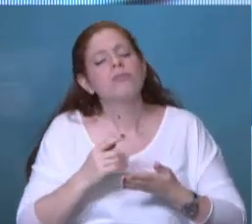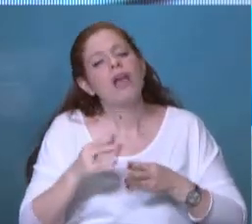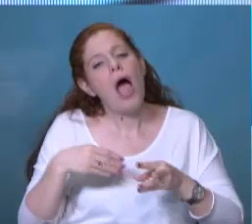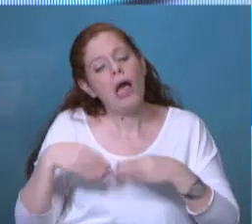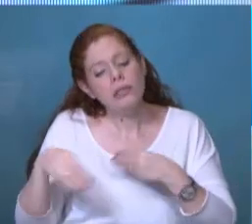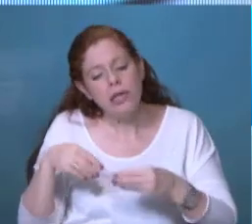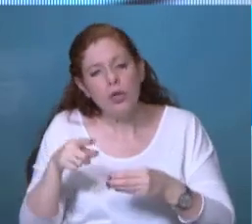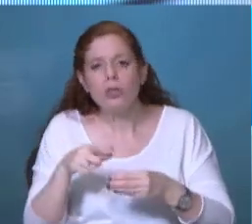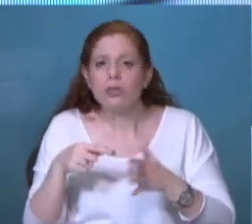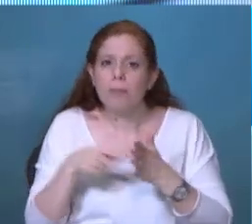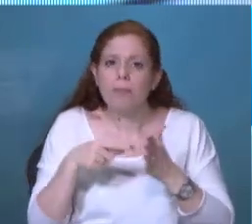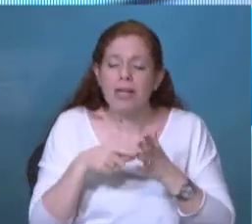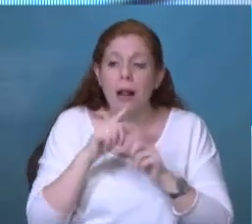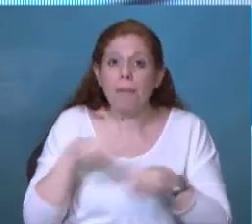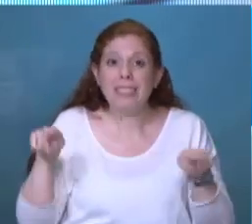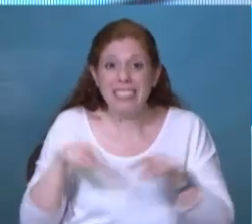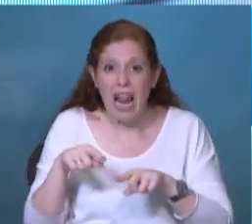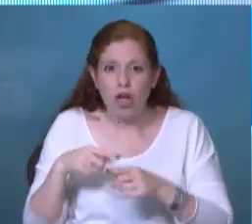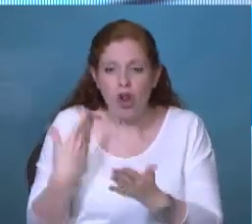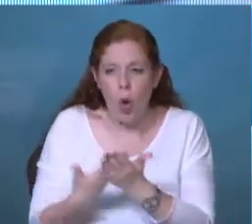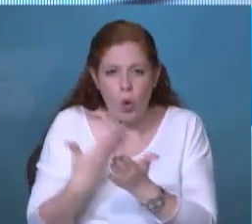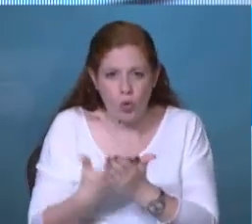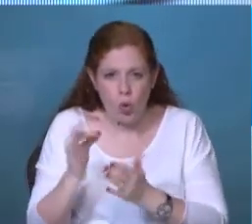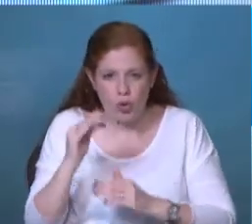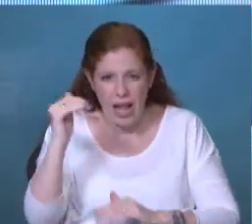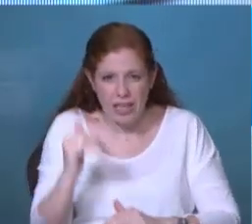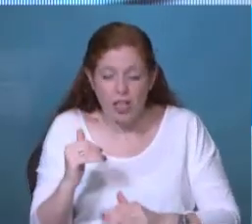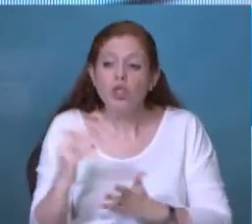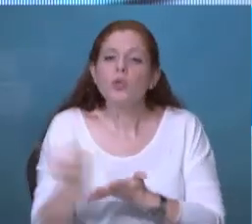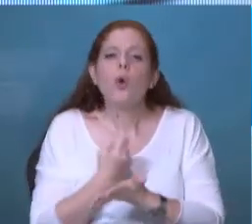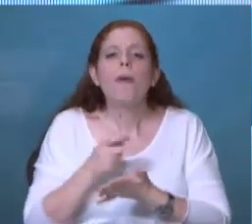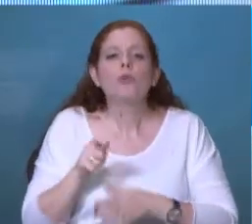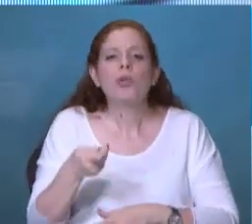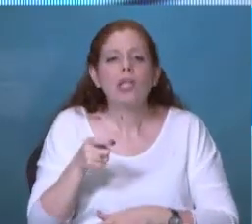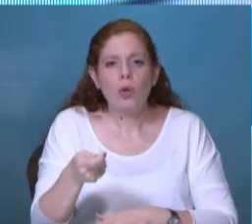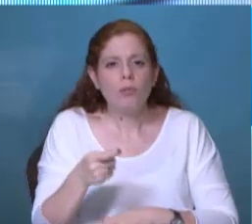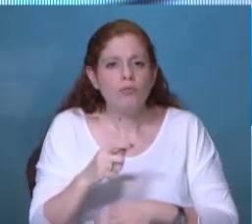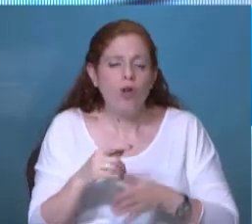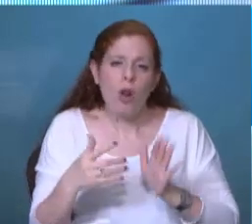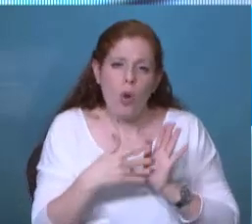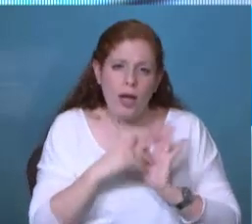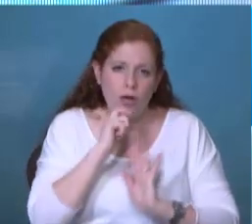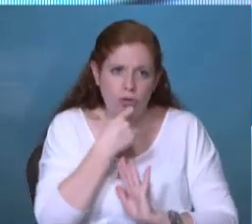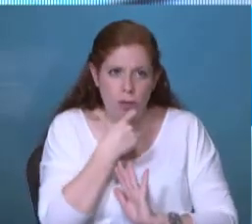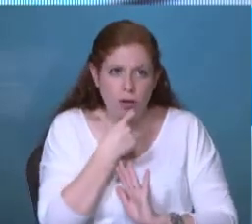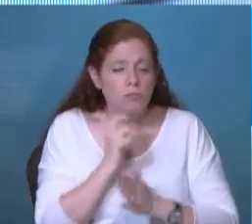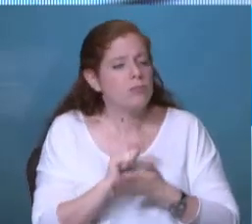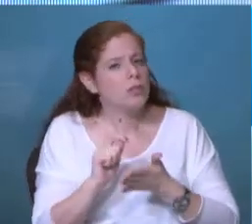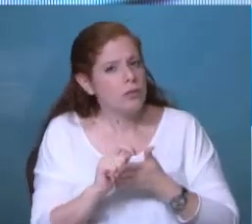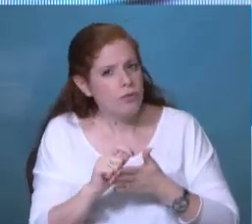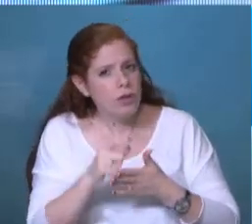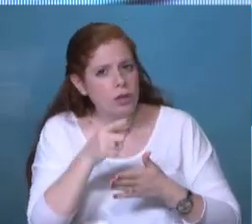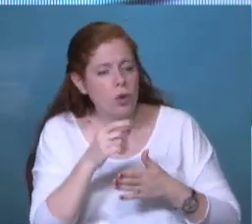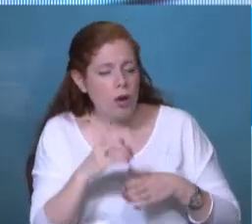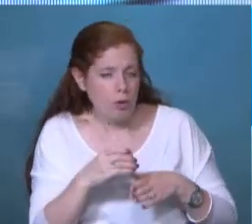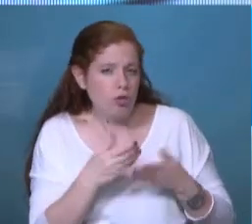פסילת הודעותיו של הקטין שהושגו ברובן הזכיר באמצעות עינויים של חוקרי שבק. כתבתנו בשטחים, כרמל דנגור, שחשפה